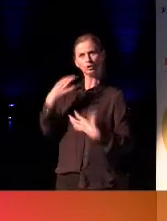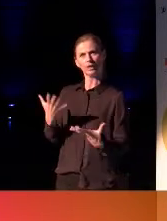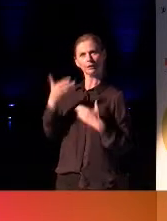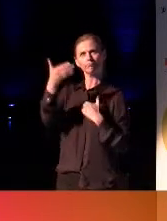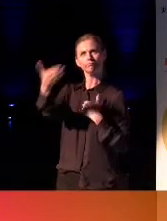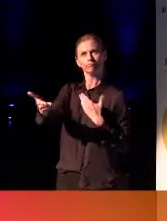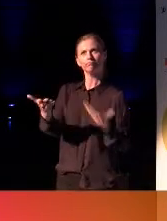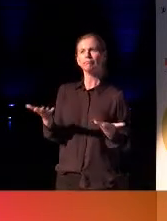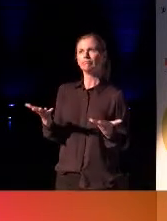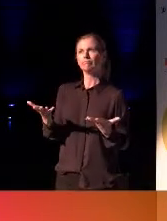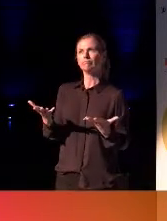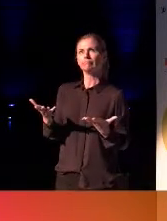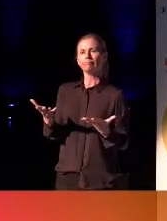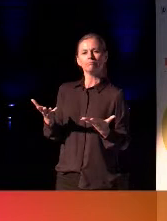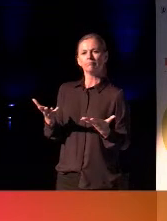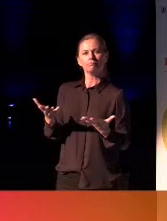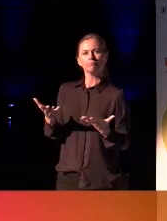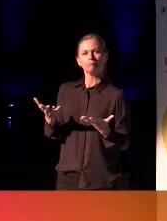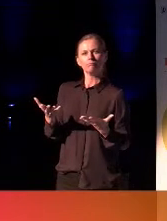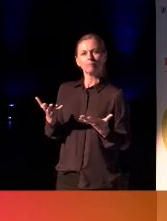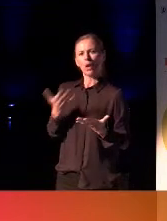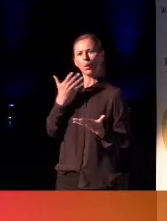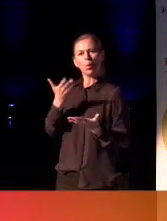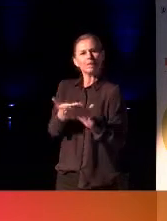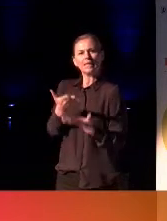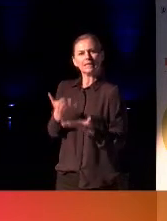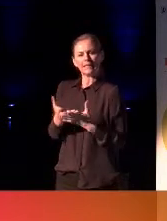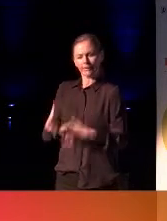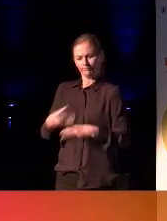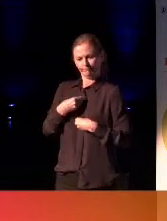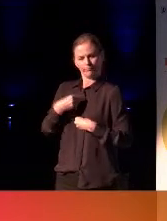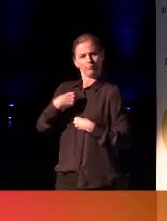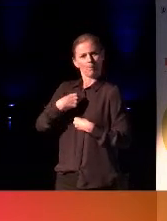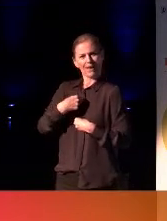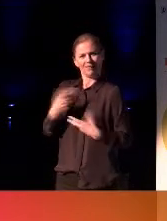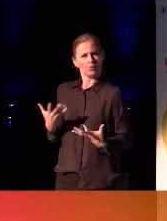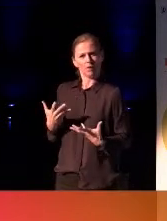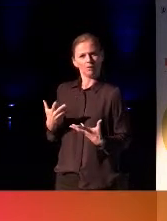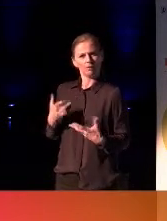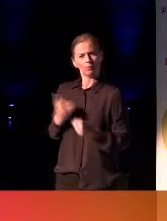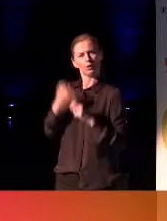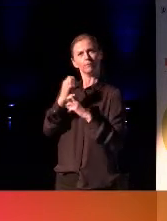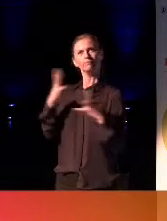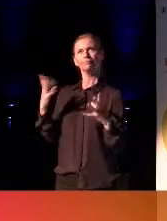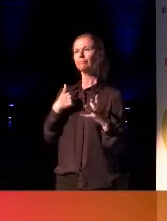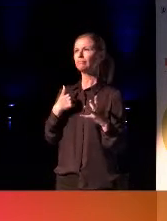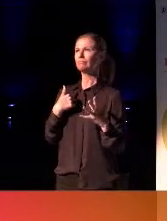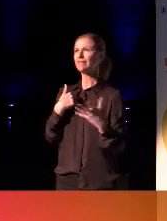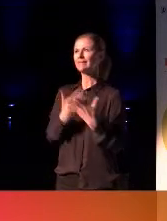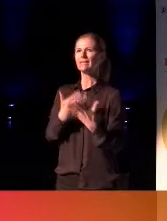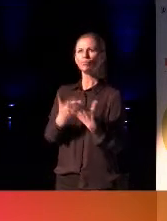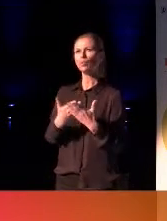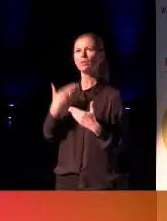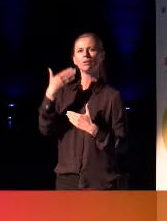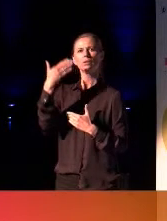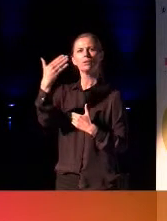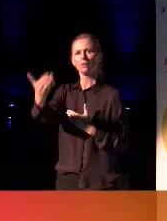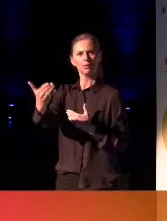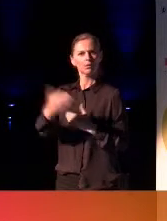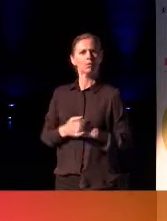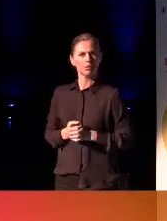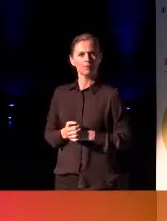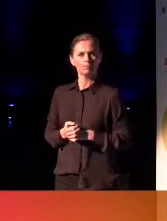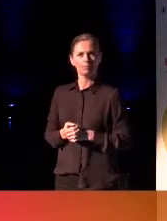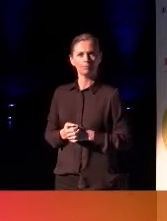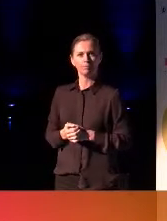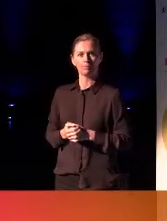skulle være en god tjeneste for deg? Hvordan ville du ha at disse tilbudene skulle være?